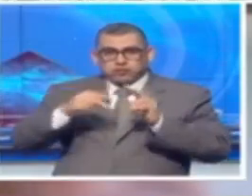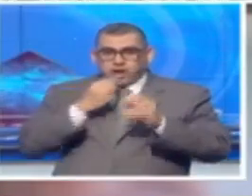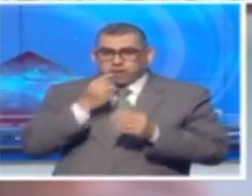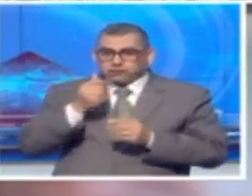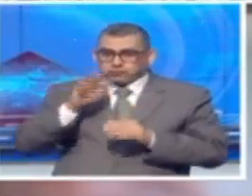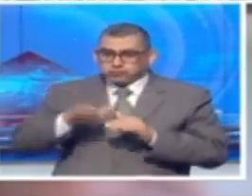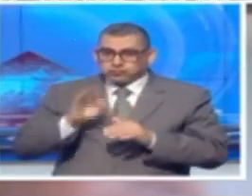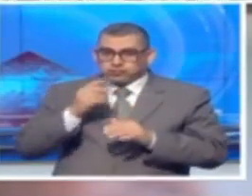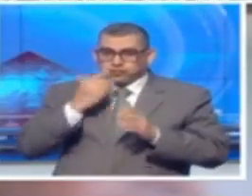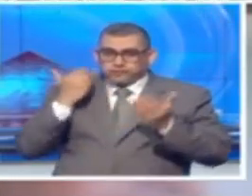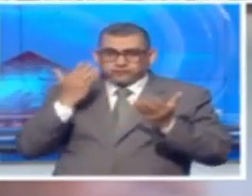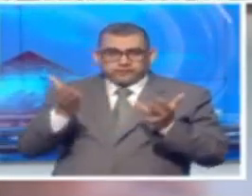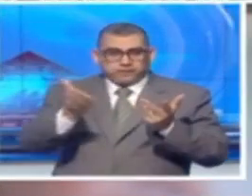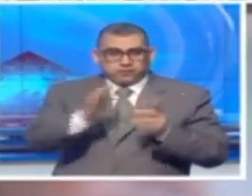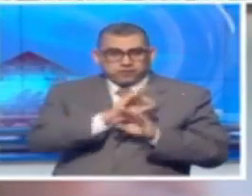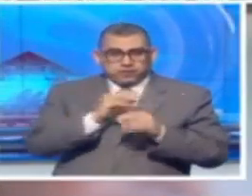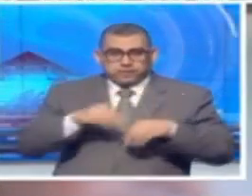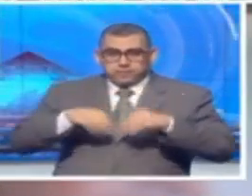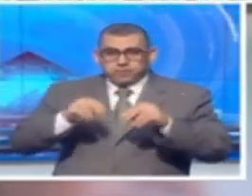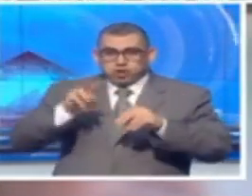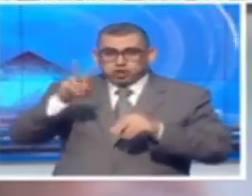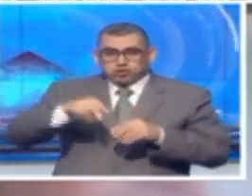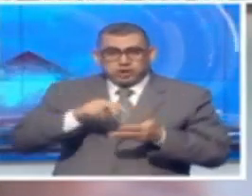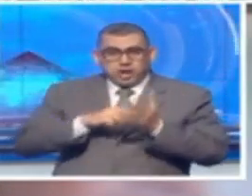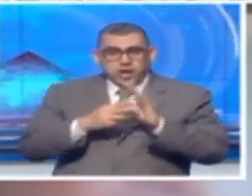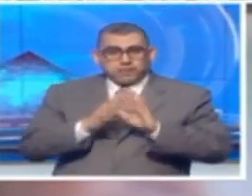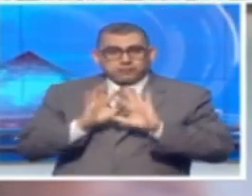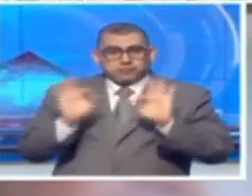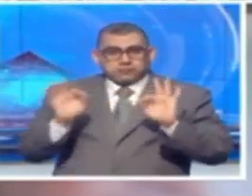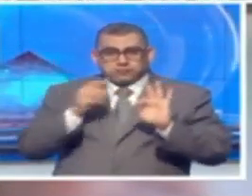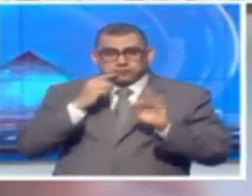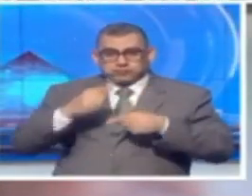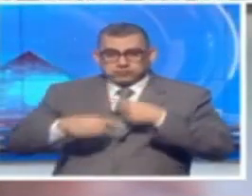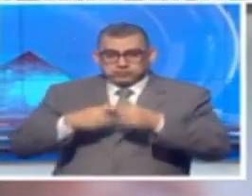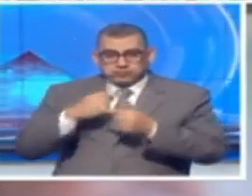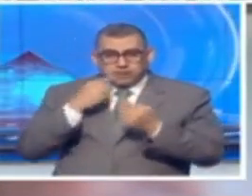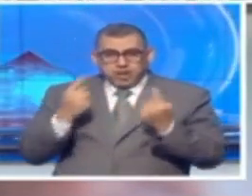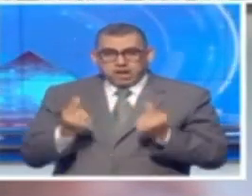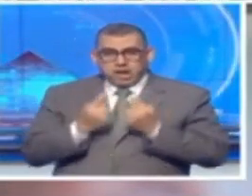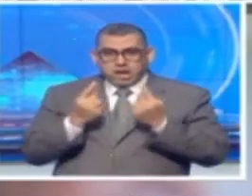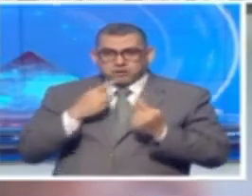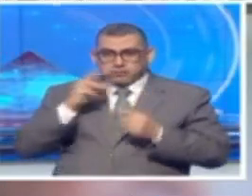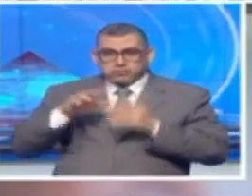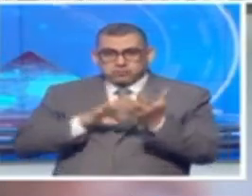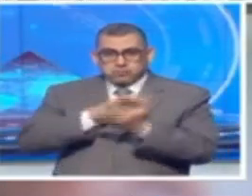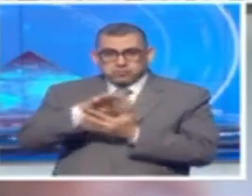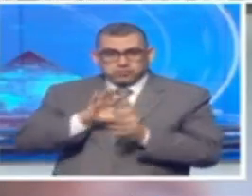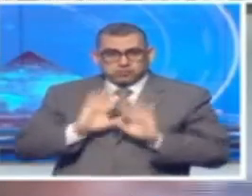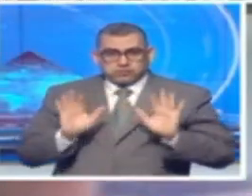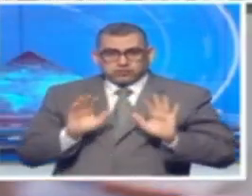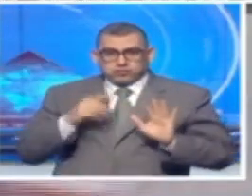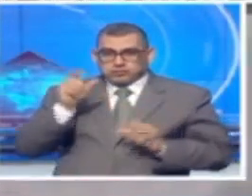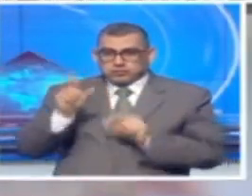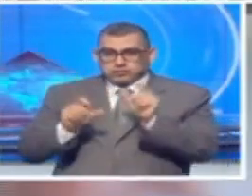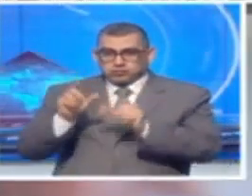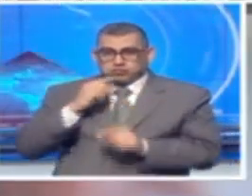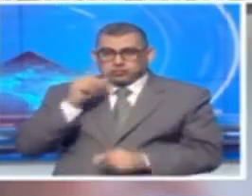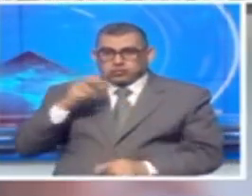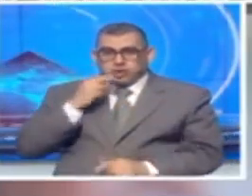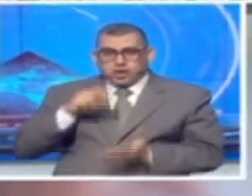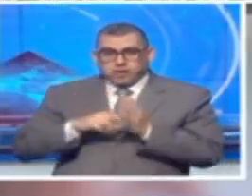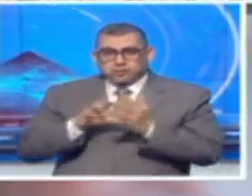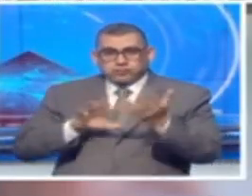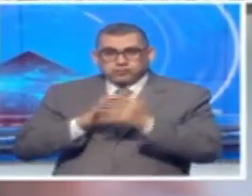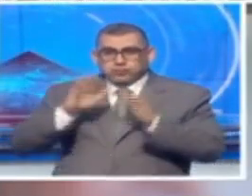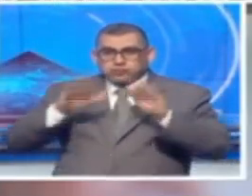سعر، وبالتالي عمليه البيع والشراء وماشيه بصفه طبيعيه ومفيش اي مشاكل، والعملاء لا مش حاسه ان في